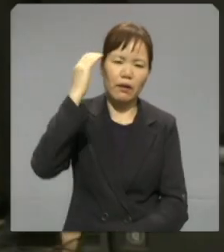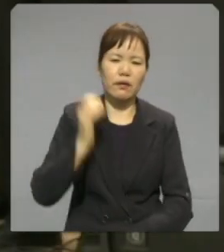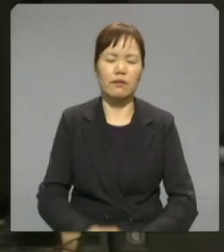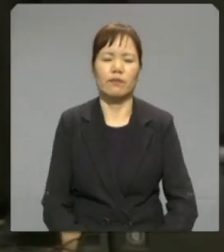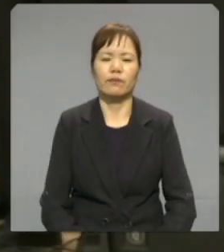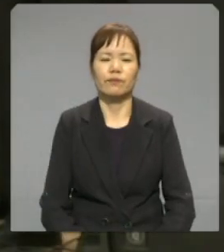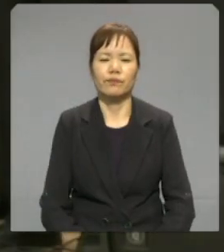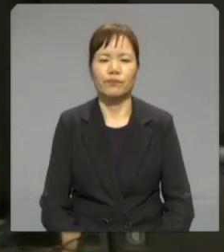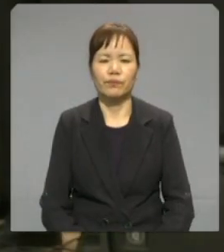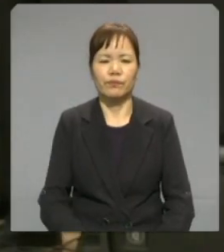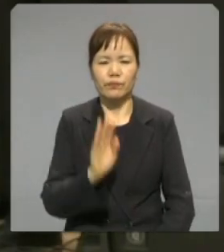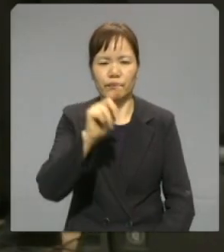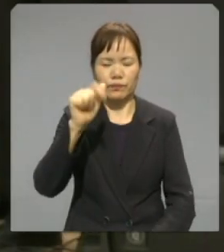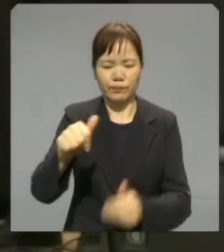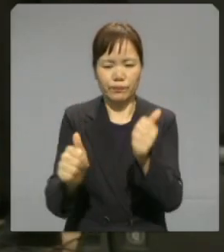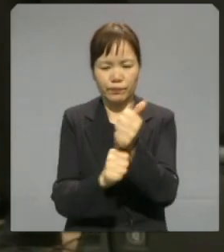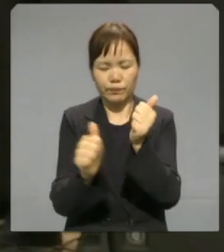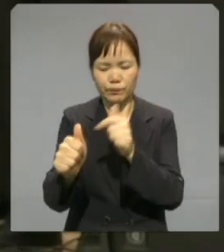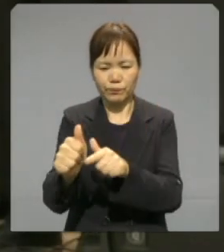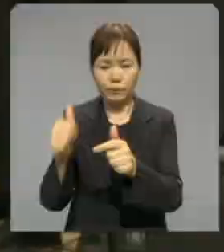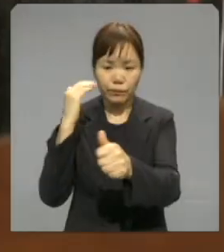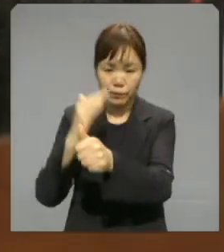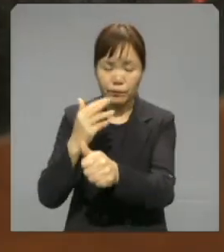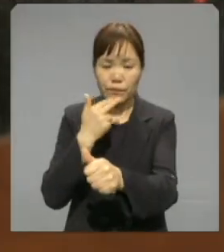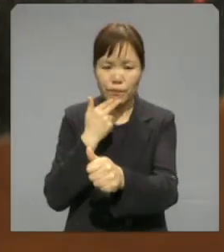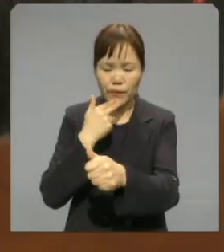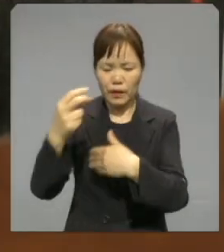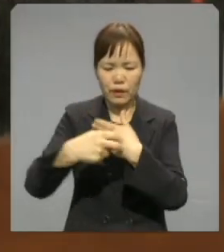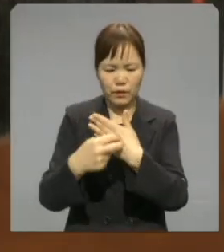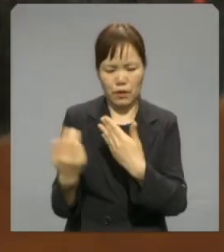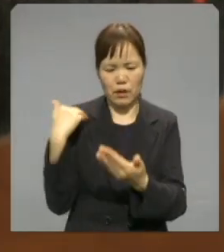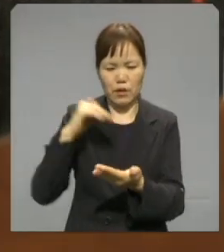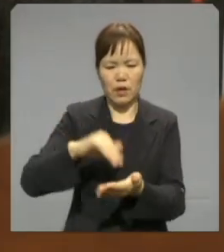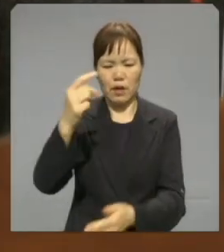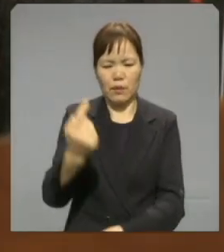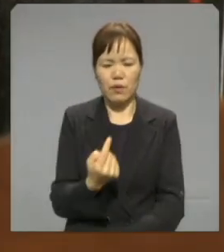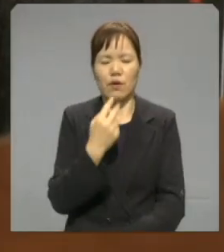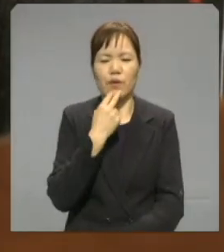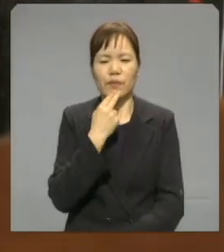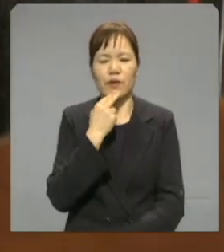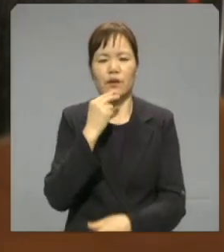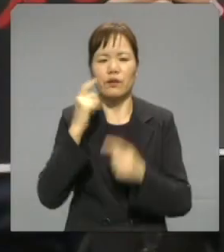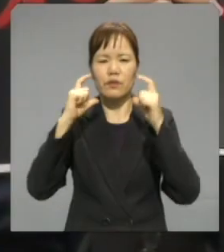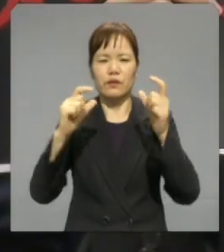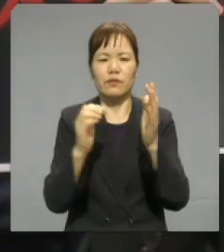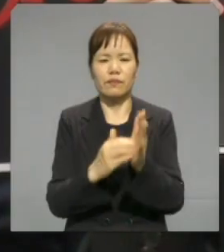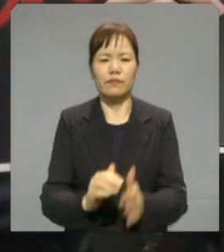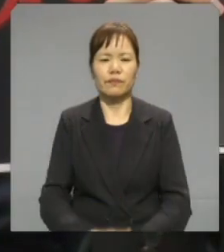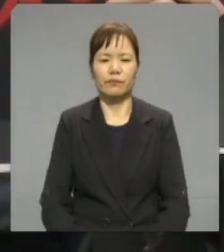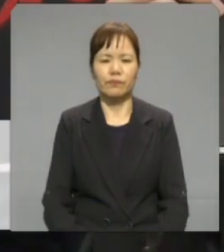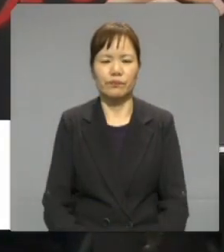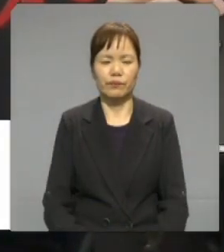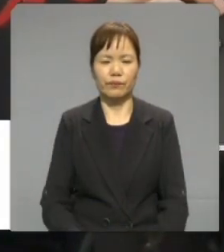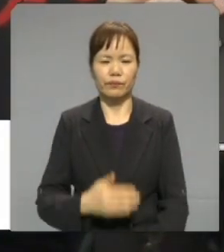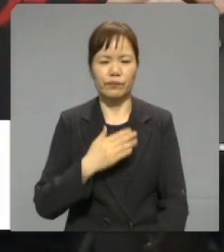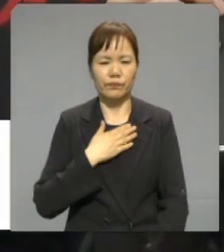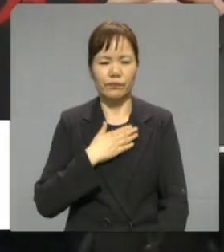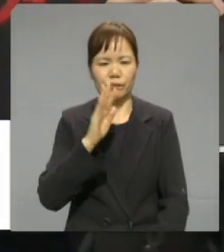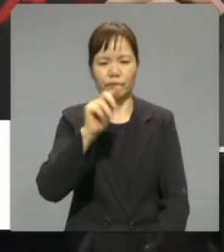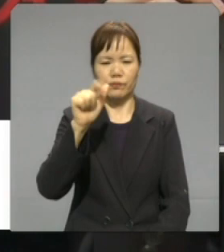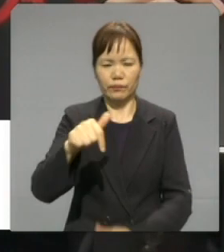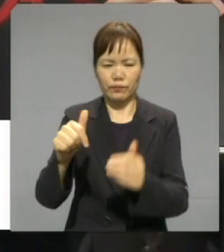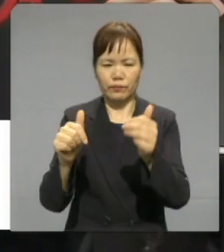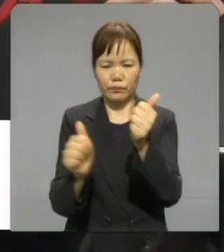것입니다 박관 경이 없으면 의료현장에 돌아오지 않겠다고도 선언했습니다 저는